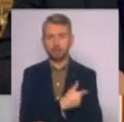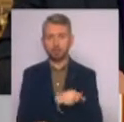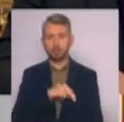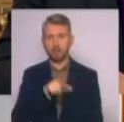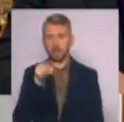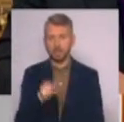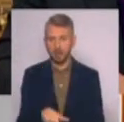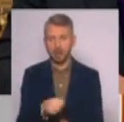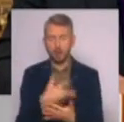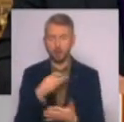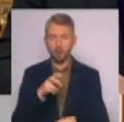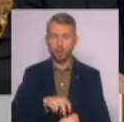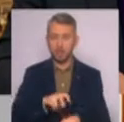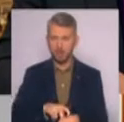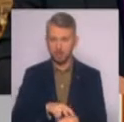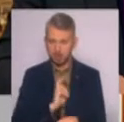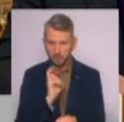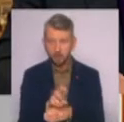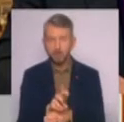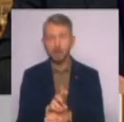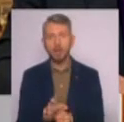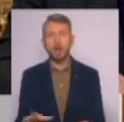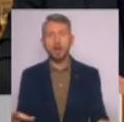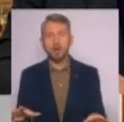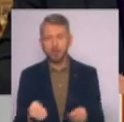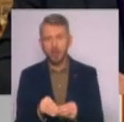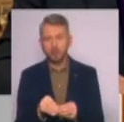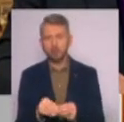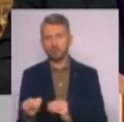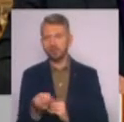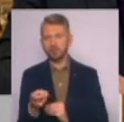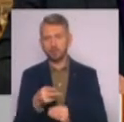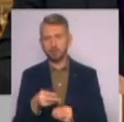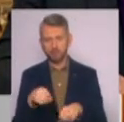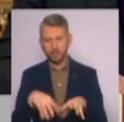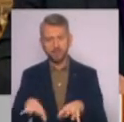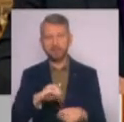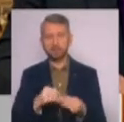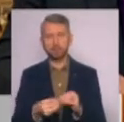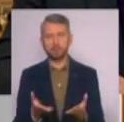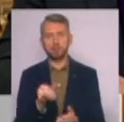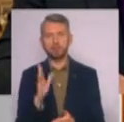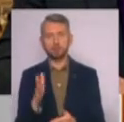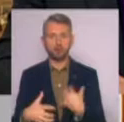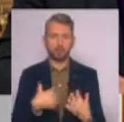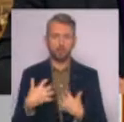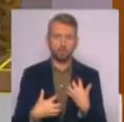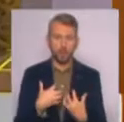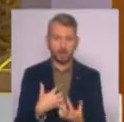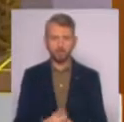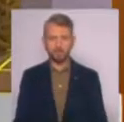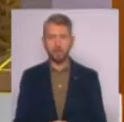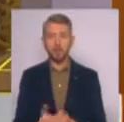працівника, до свого лікаря. І разом, я впевнений, ви вирішите всі проблеми, які вас будуть турбувати і